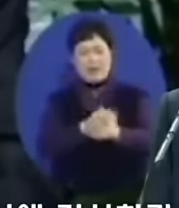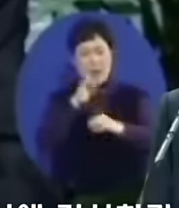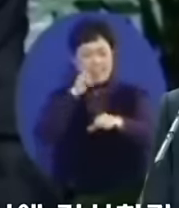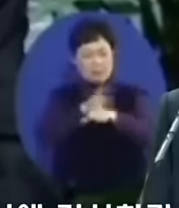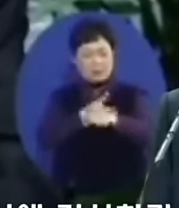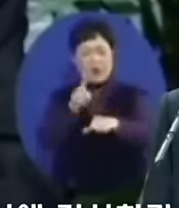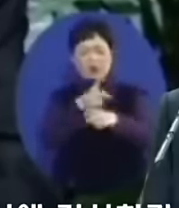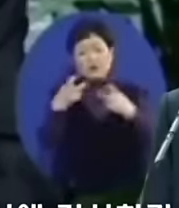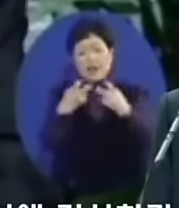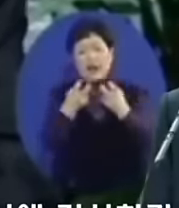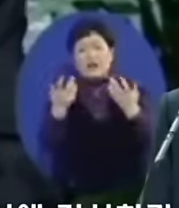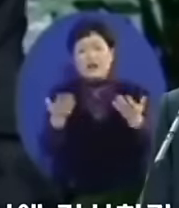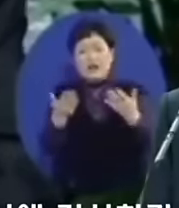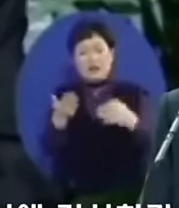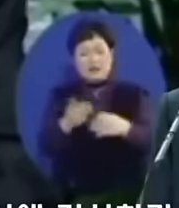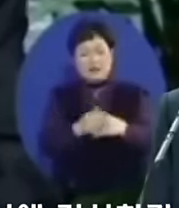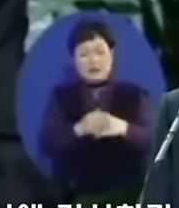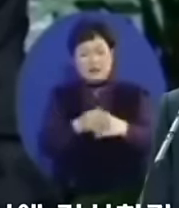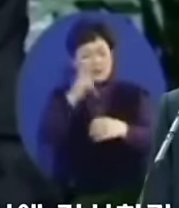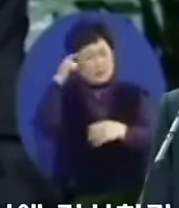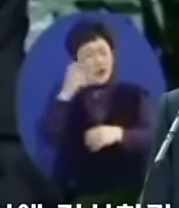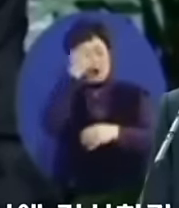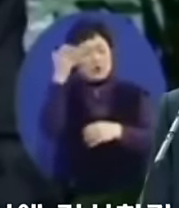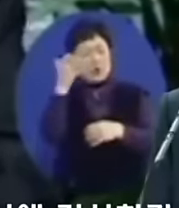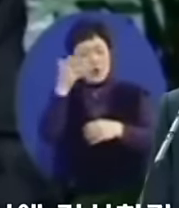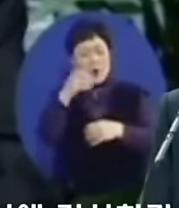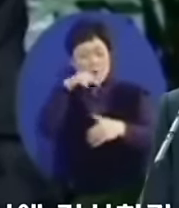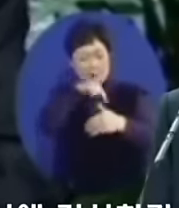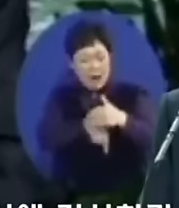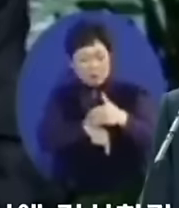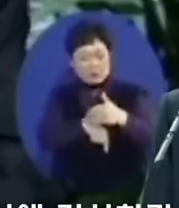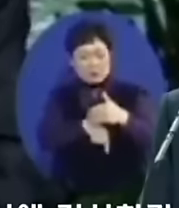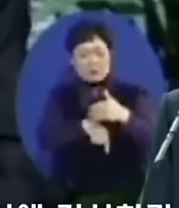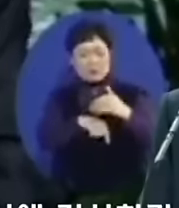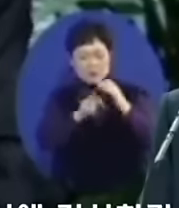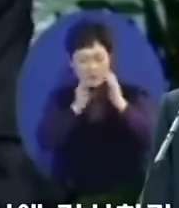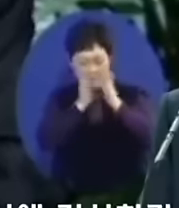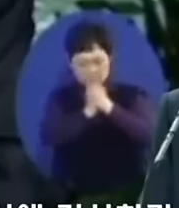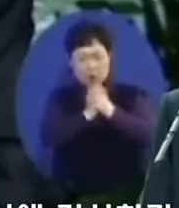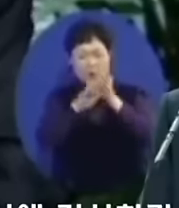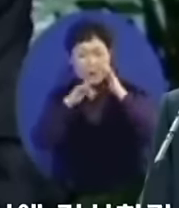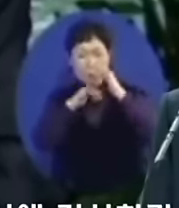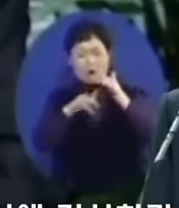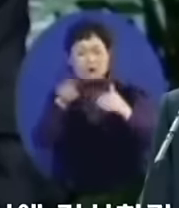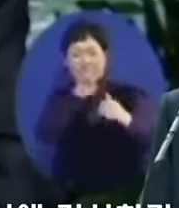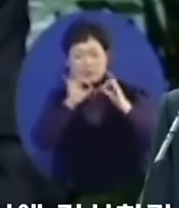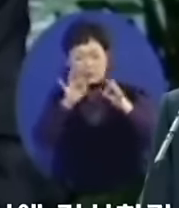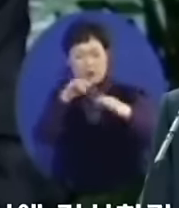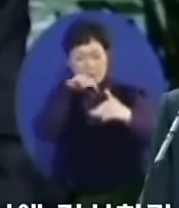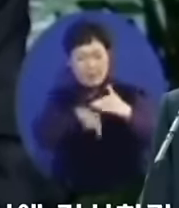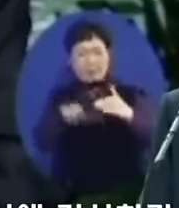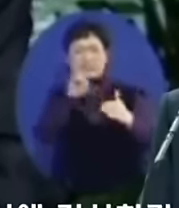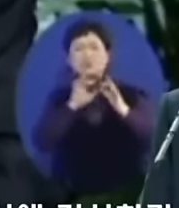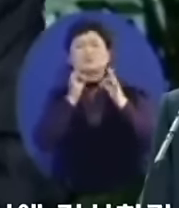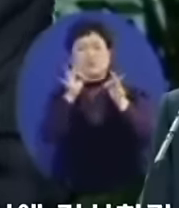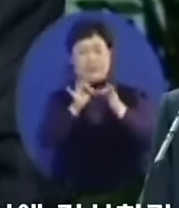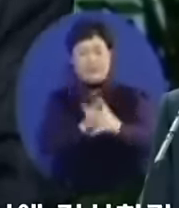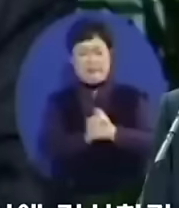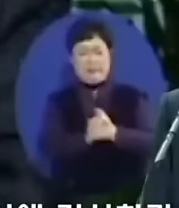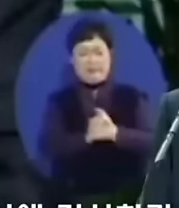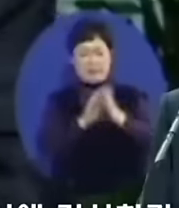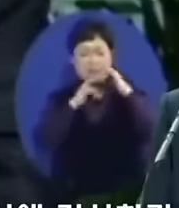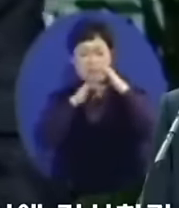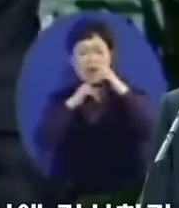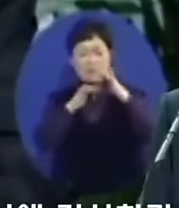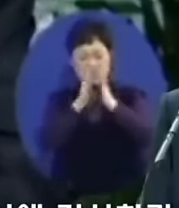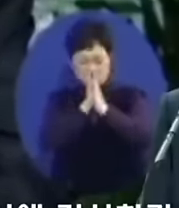내가 어떻게 할까? 영어로 기도하고 방언으로 기도하고 마음으로 기도하고 방언으로 찬송하고 마음으로 찬송하였던 것입니다. 방언